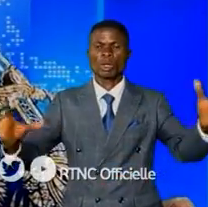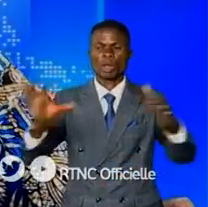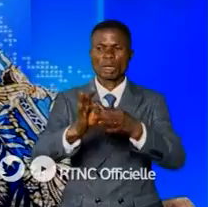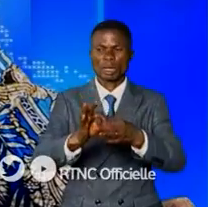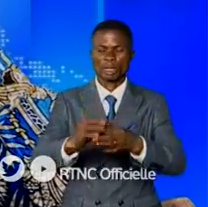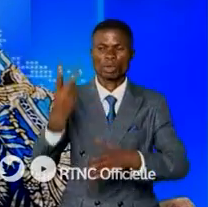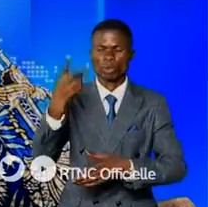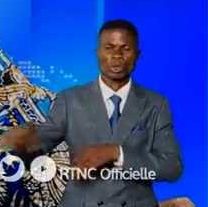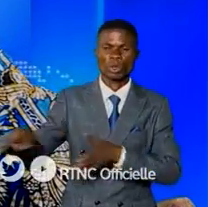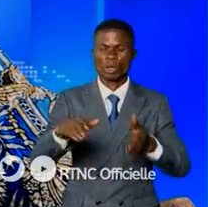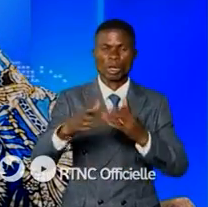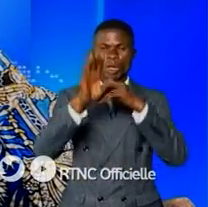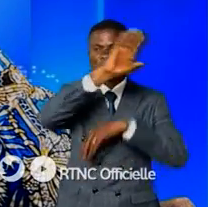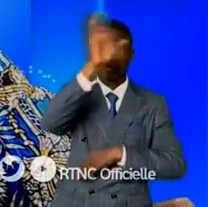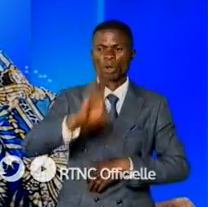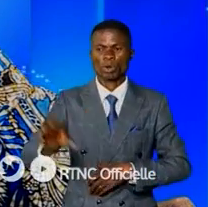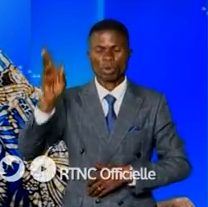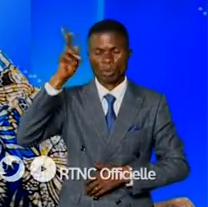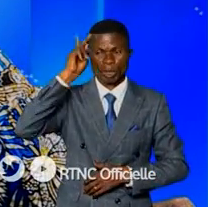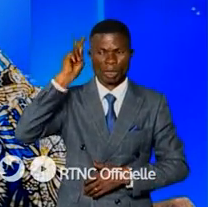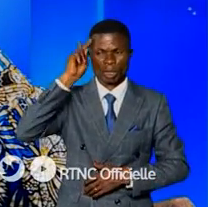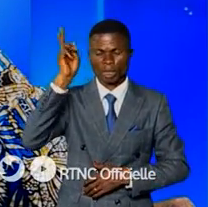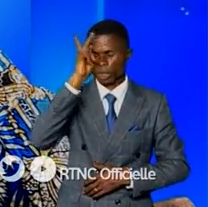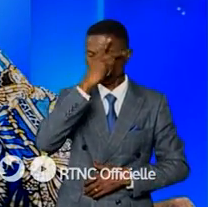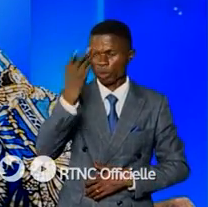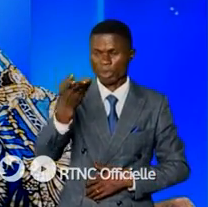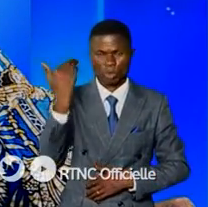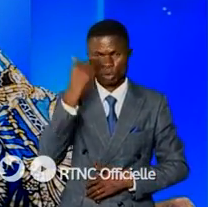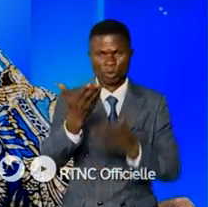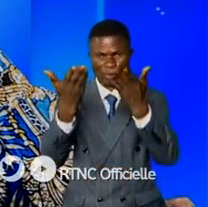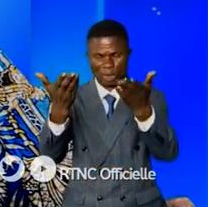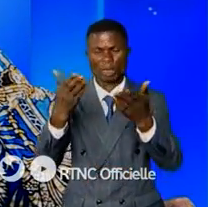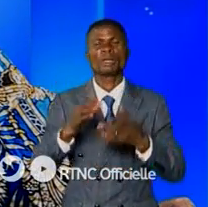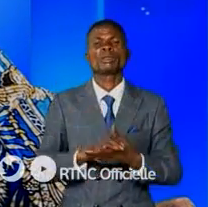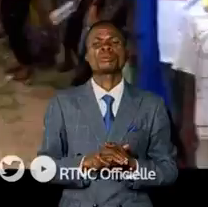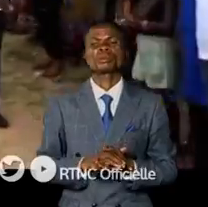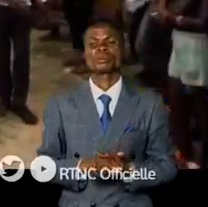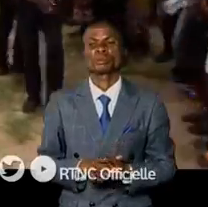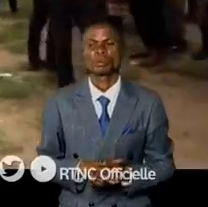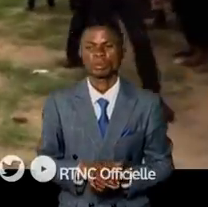Nous sommes là dans la commune de Kimbanseke, Rodépanda, pour plus de détails.